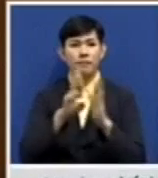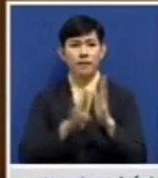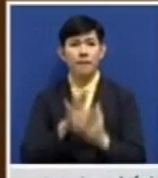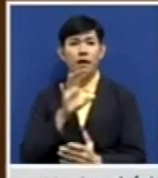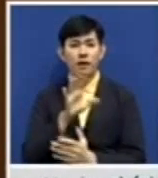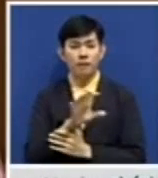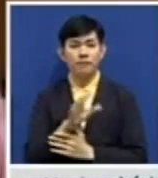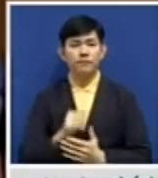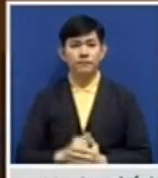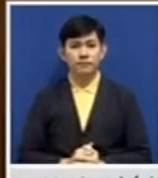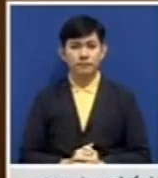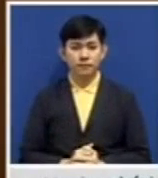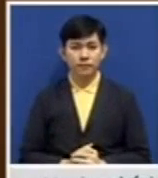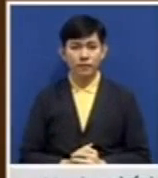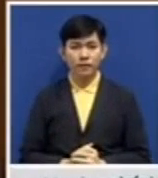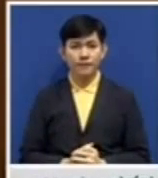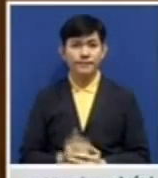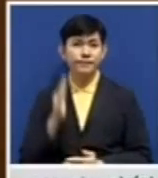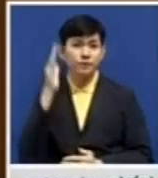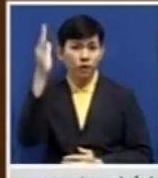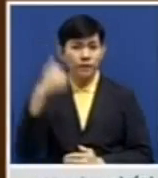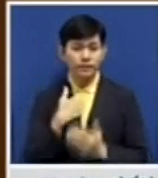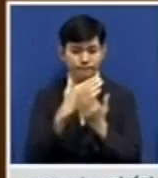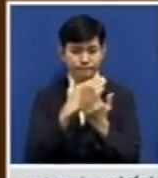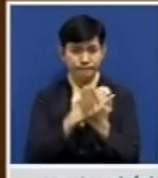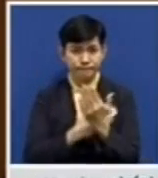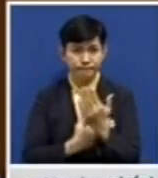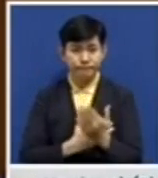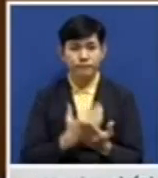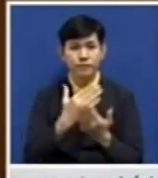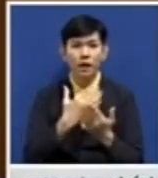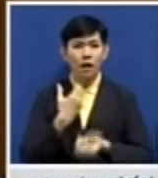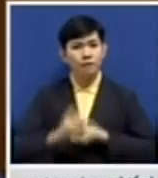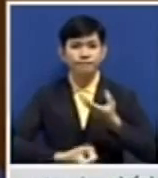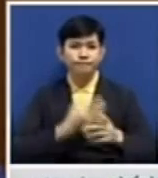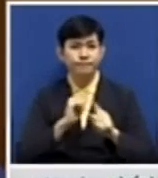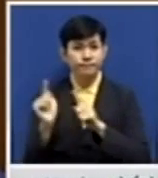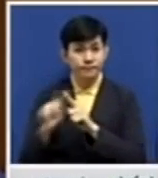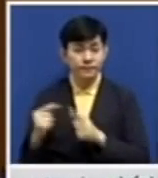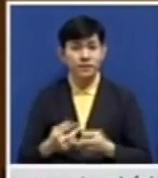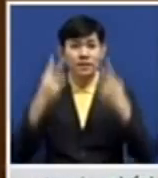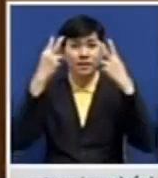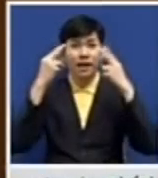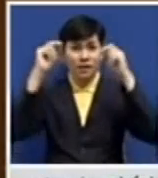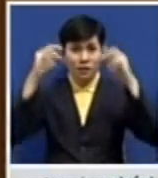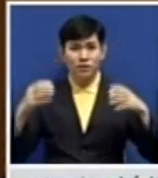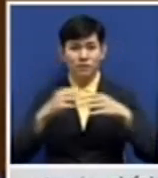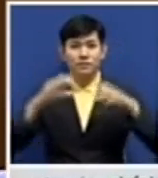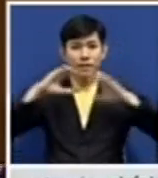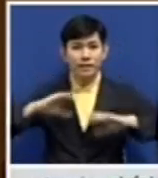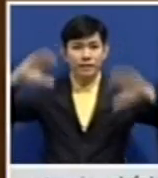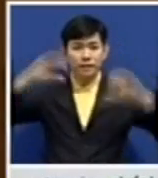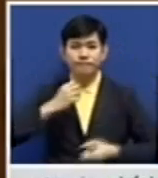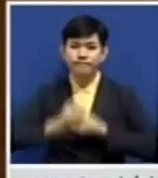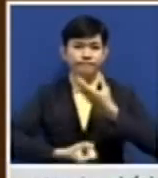ว้ซึ่งต่อไปนี้ก็จะลำดับการอภิปรายแน่นอนว่าเมื่อนายกรัฐมนตรีฝ่ายรัฐบาลได้อภิ